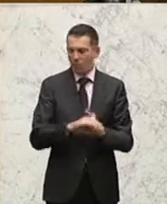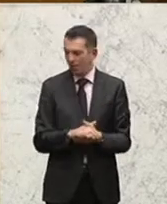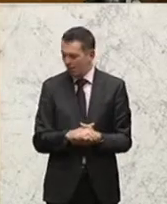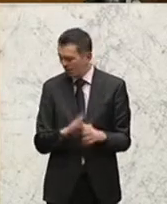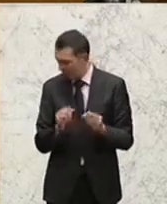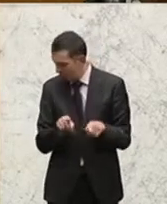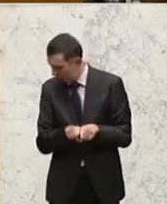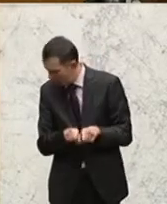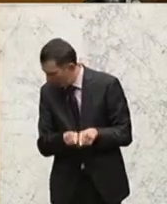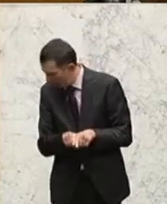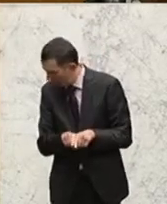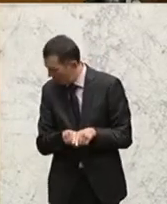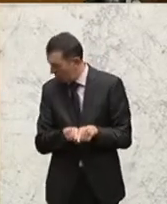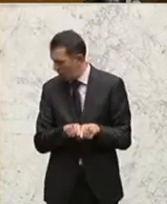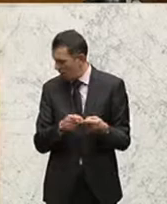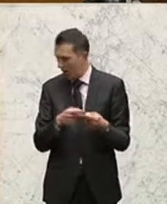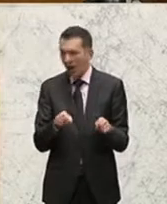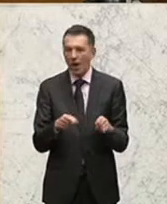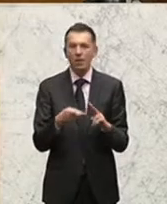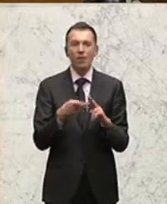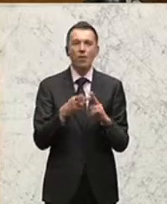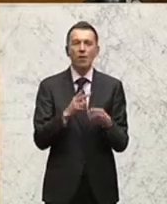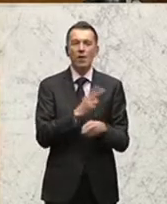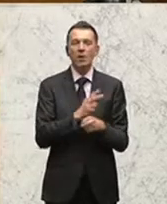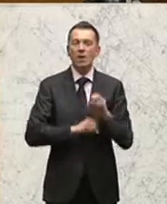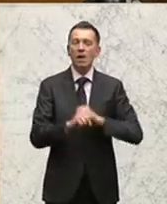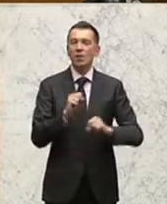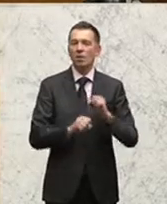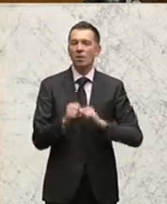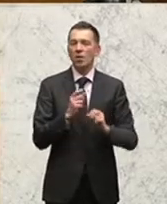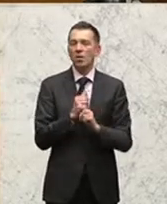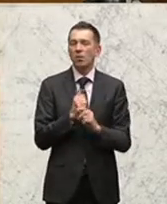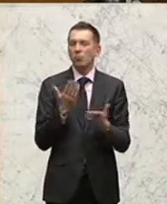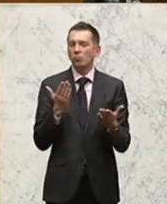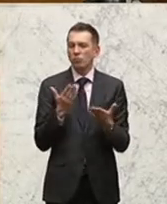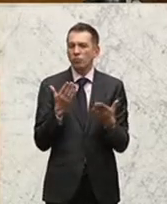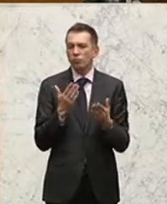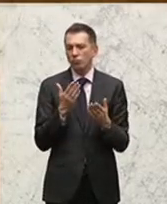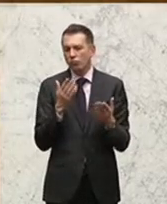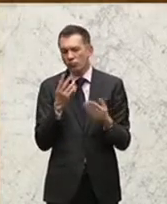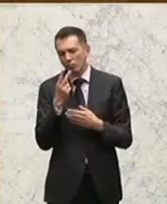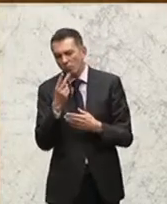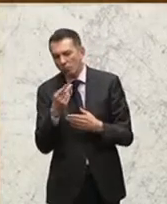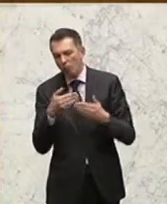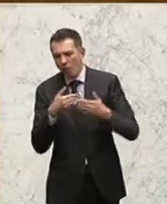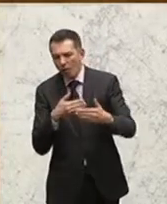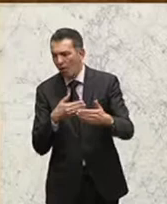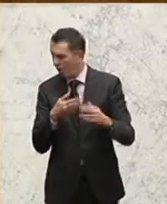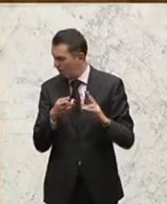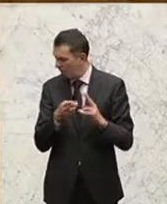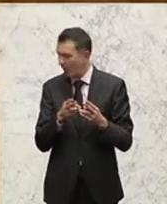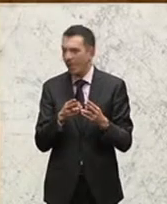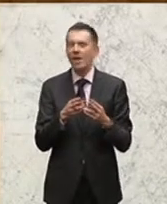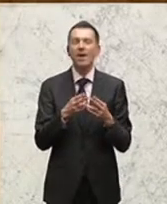eigentlich auch an der Art und Weise, wie die Staatsanwaltschaft verfolgt und wie auch hier das